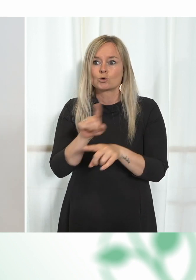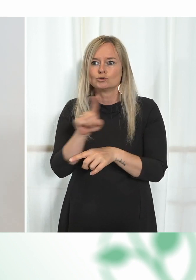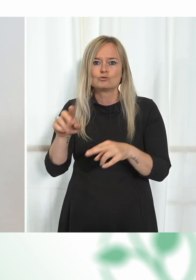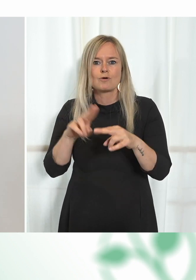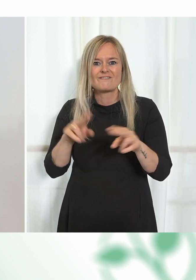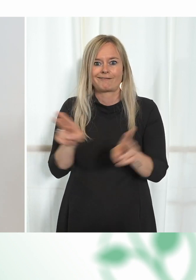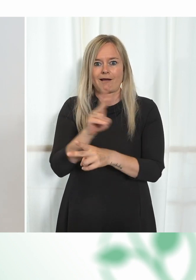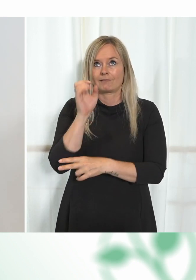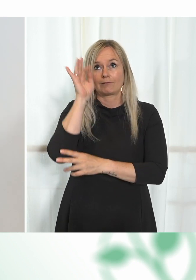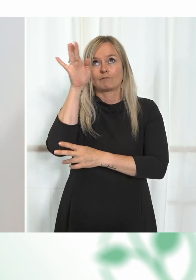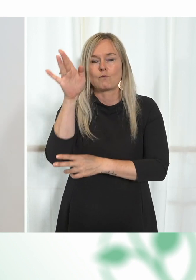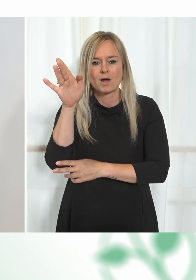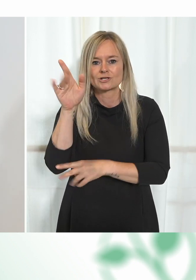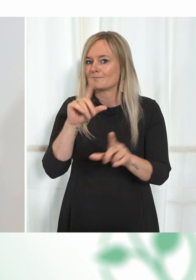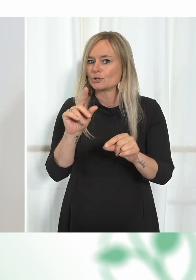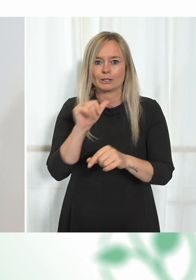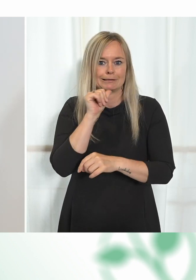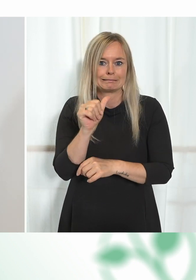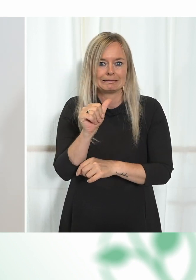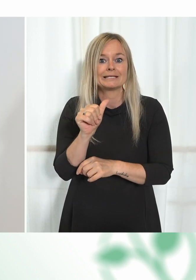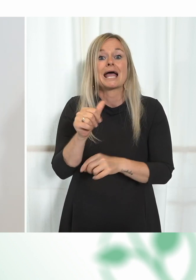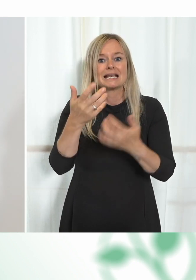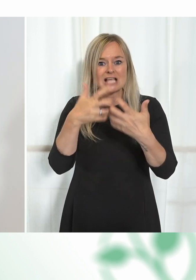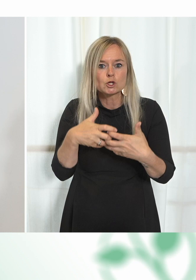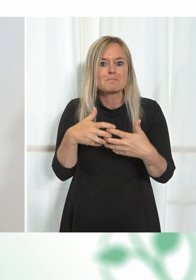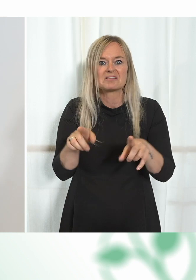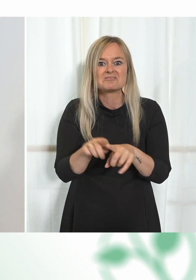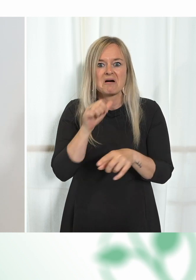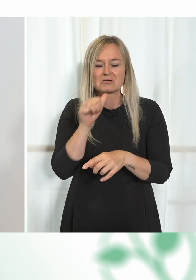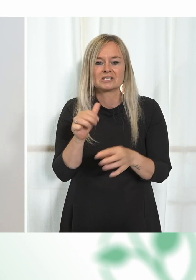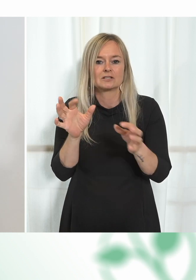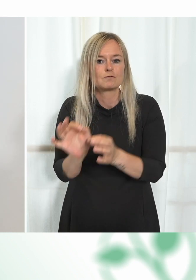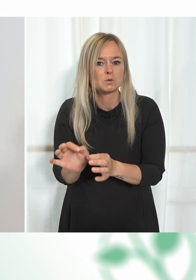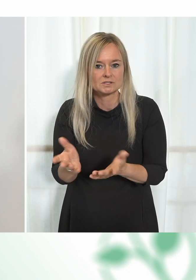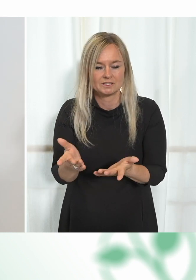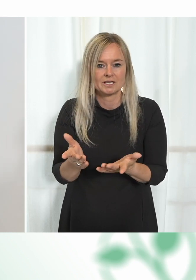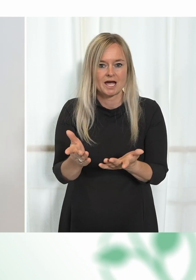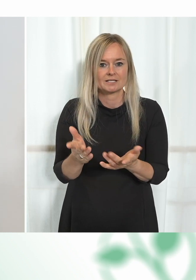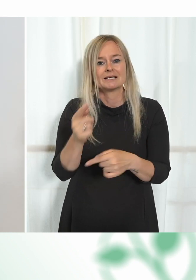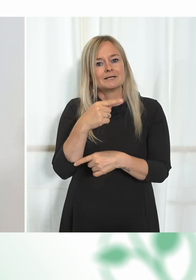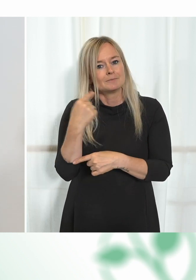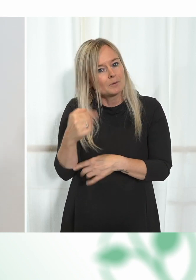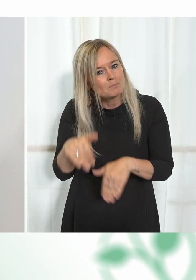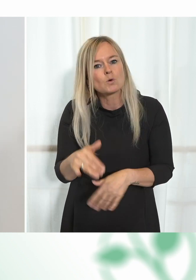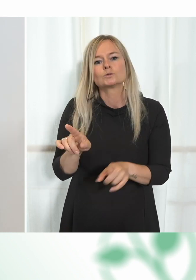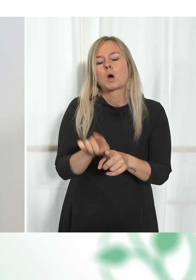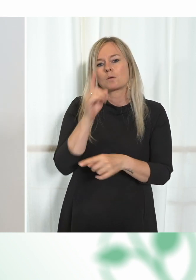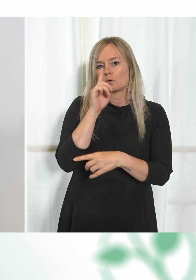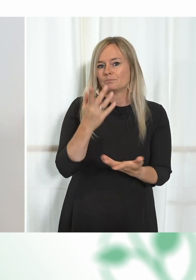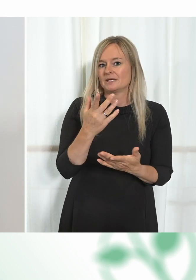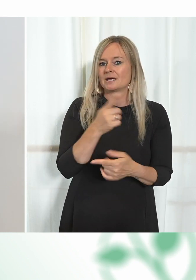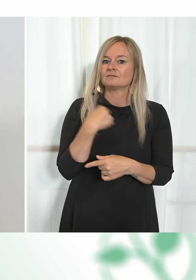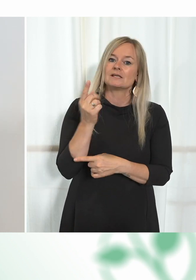es einfach nicht, dass das funktioniert. Und wir sind halt bemüht und bestrebt, das auch zu versuchen. Also wir haben auch einen Lehrling,